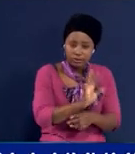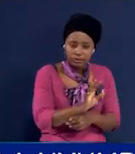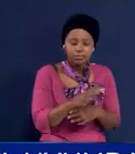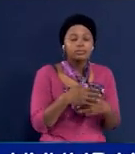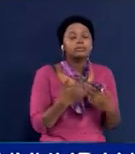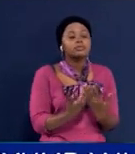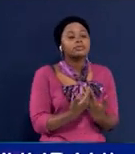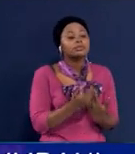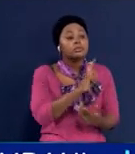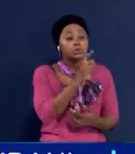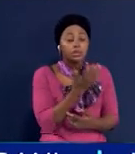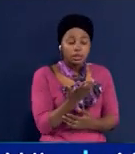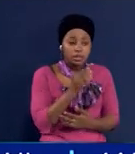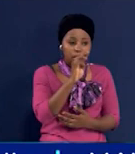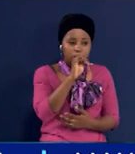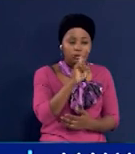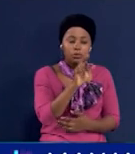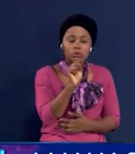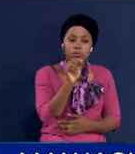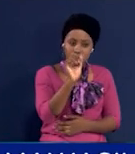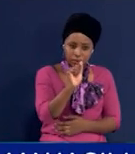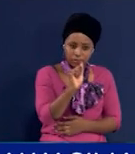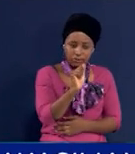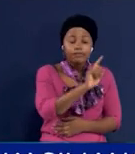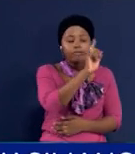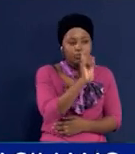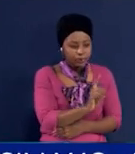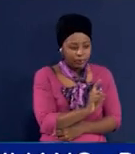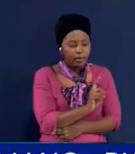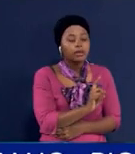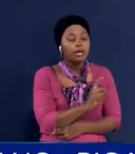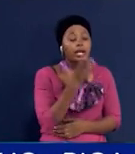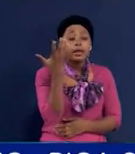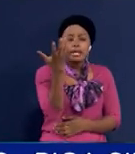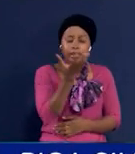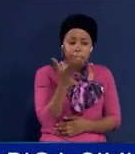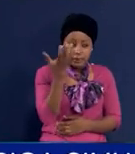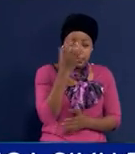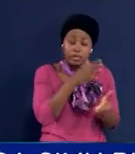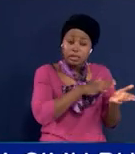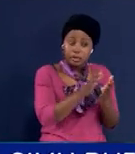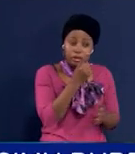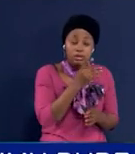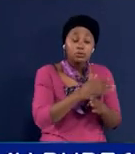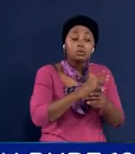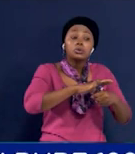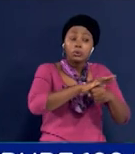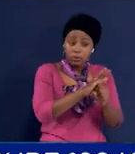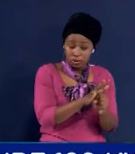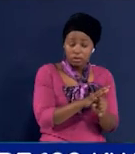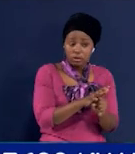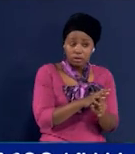tuende kwenye swali jingine. Musa Julius anauliza kwamba jamii ielekezwe nini kuhusu corona? Manake